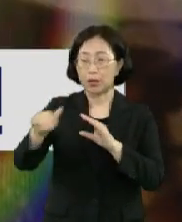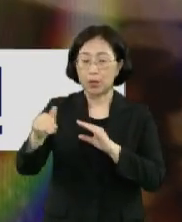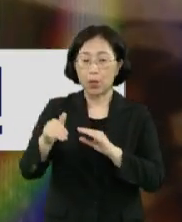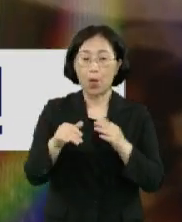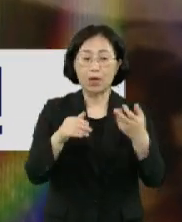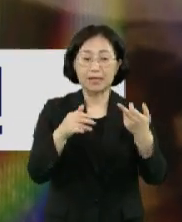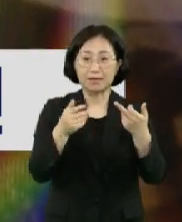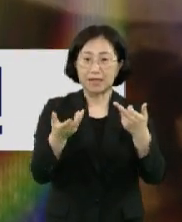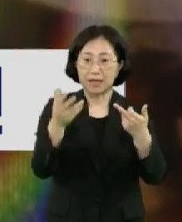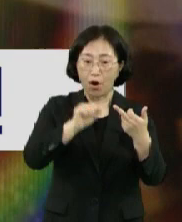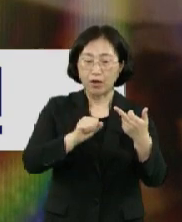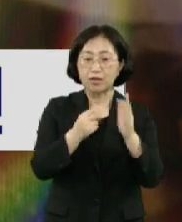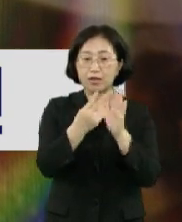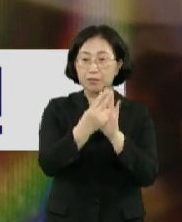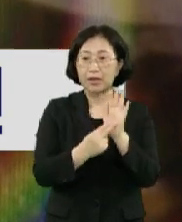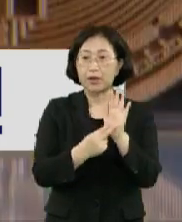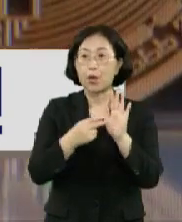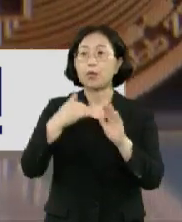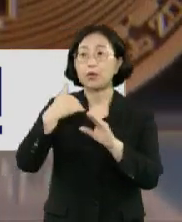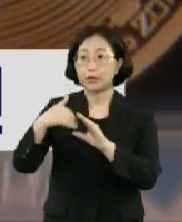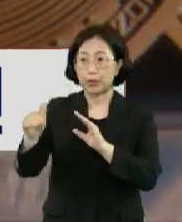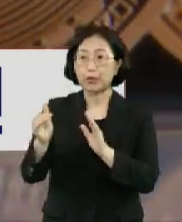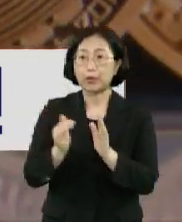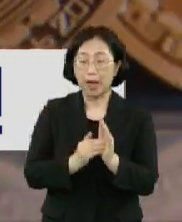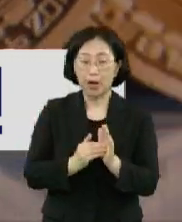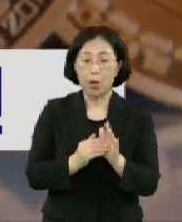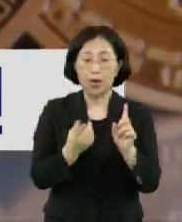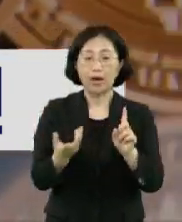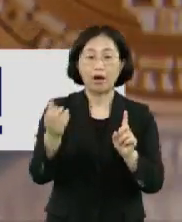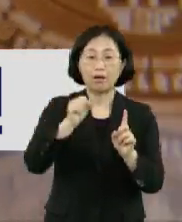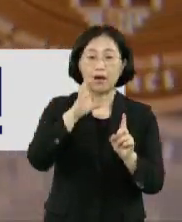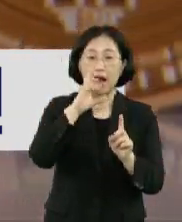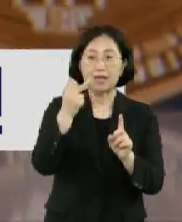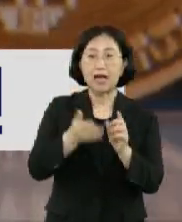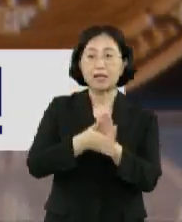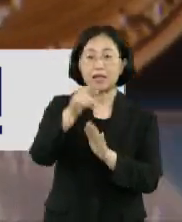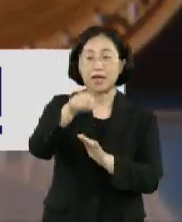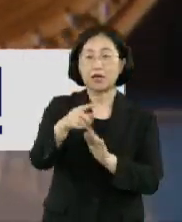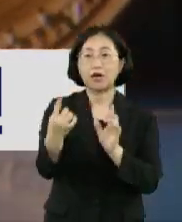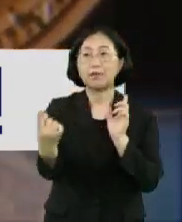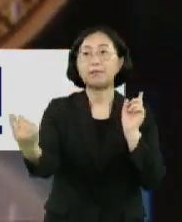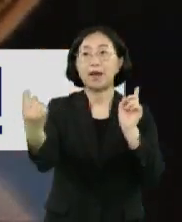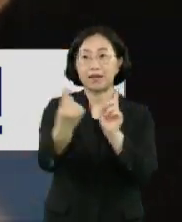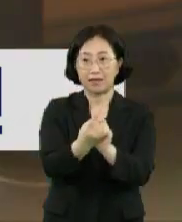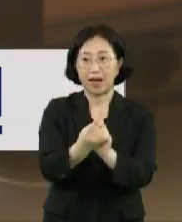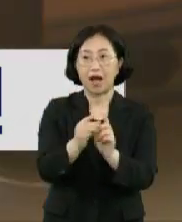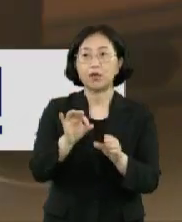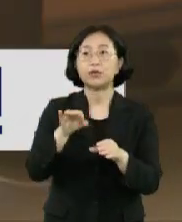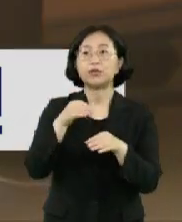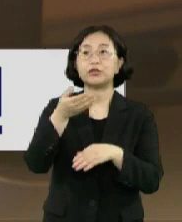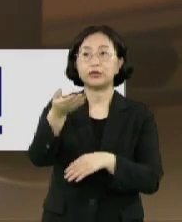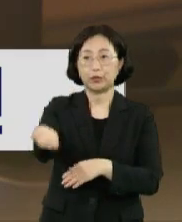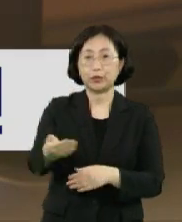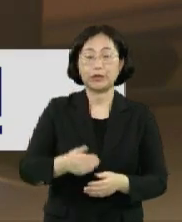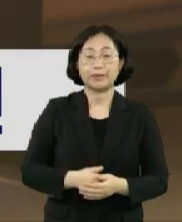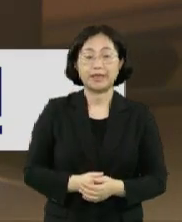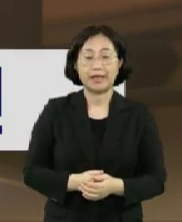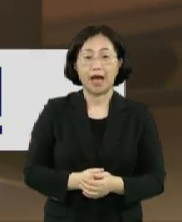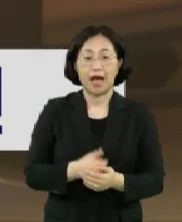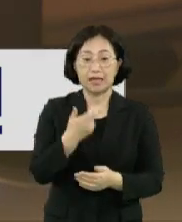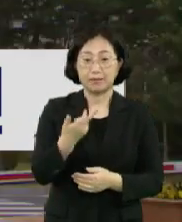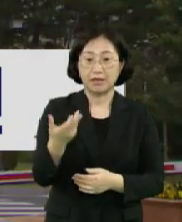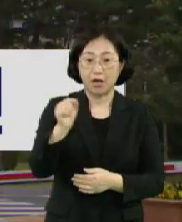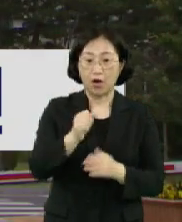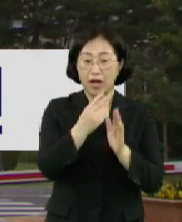가운데 17억 원은 비트코인으로 송금했으며 1억 원은 아산시에서 직접 만나 건넨 걸로 드러났습니다. 17억